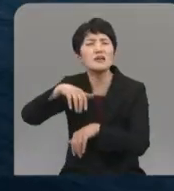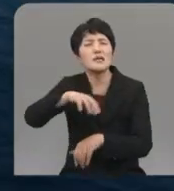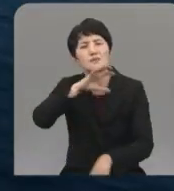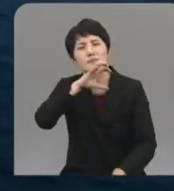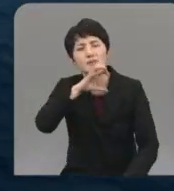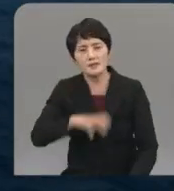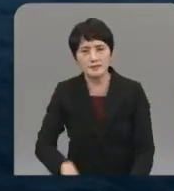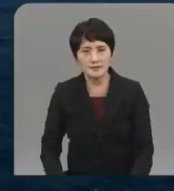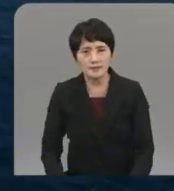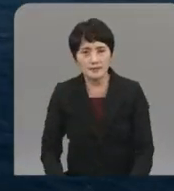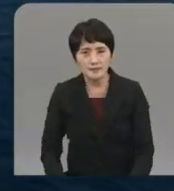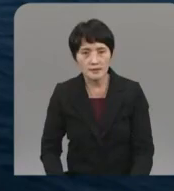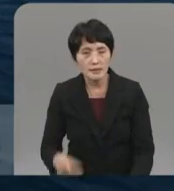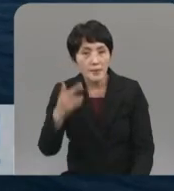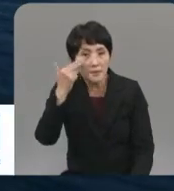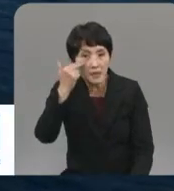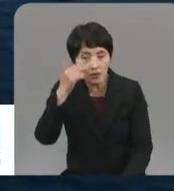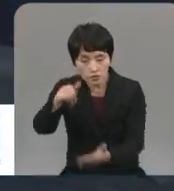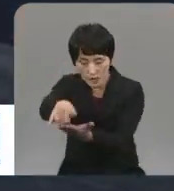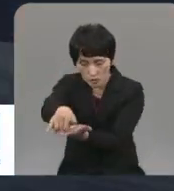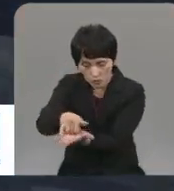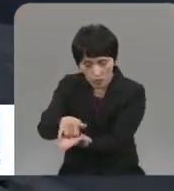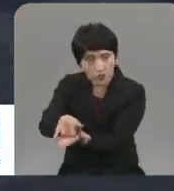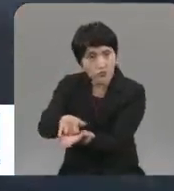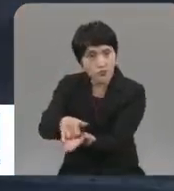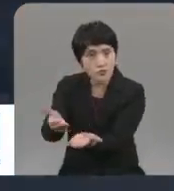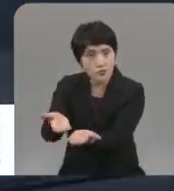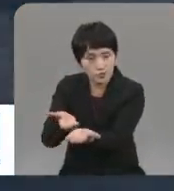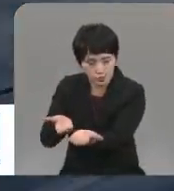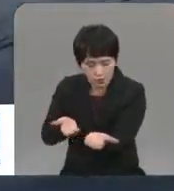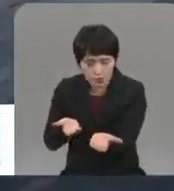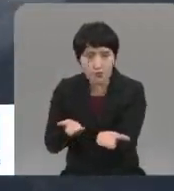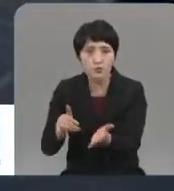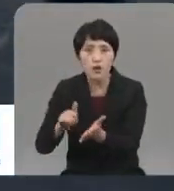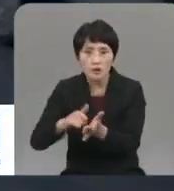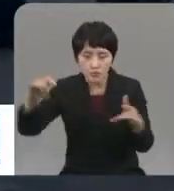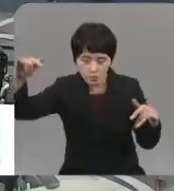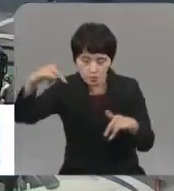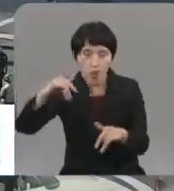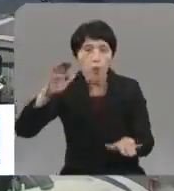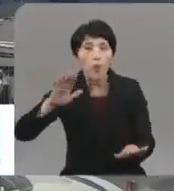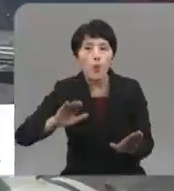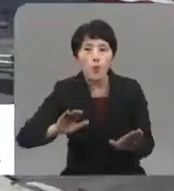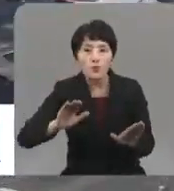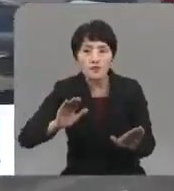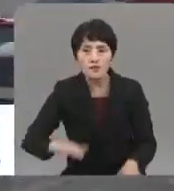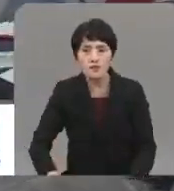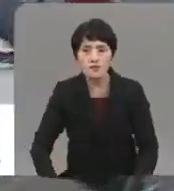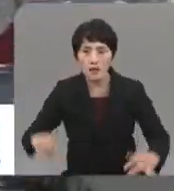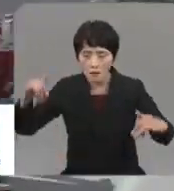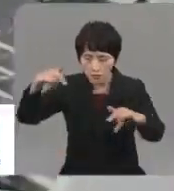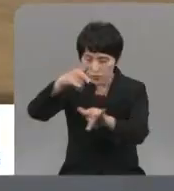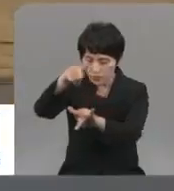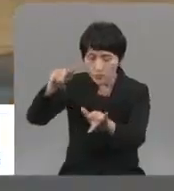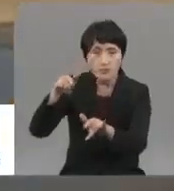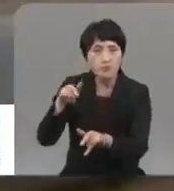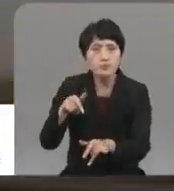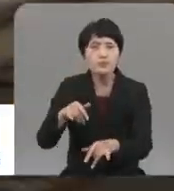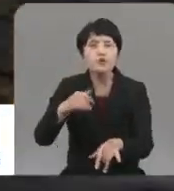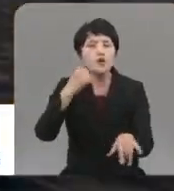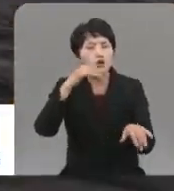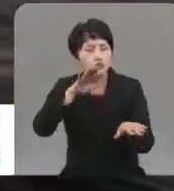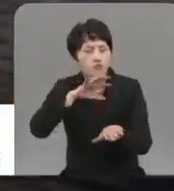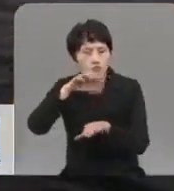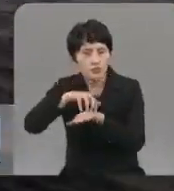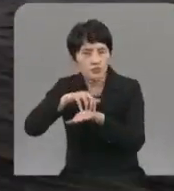Maret lalu yang diklaim Korea Utara sebagai uji coba hulu ledak tiruan di udara dengan menembakkan rudal balistik jarak pendek yang disebut rudal